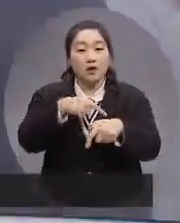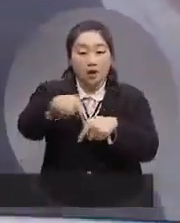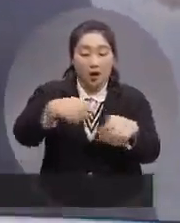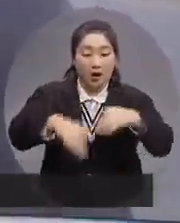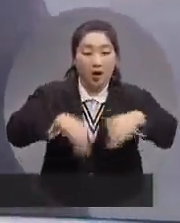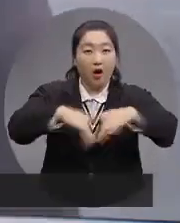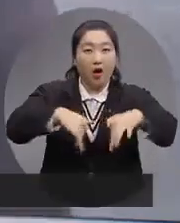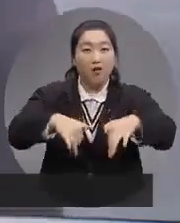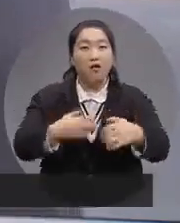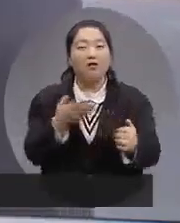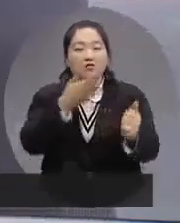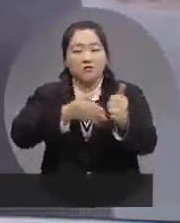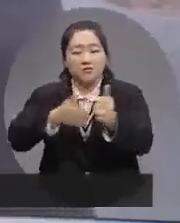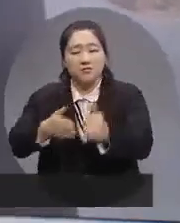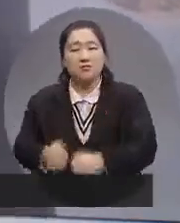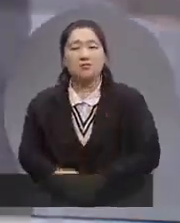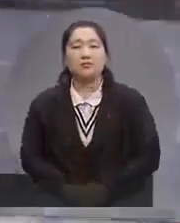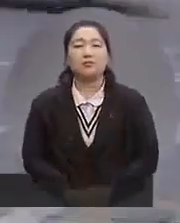기자입니다.